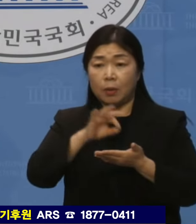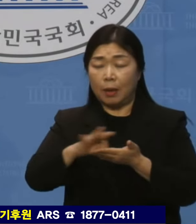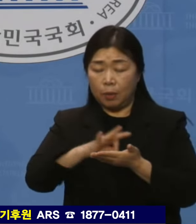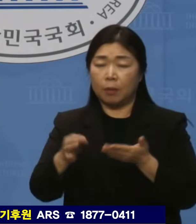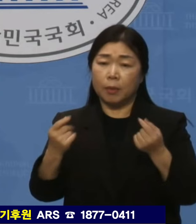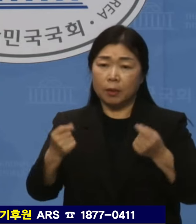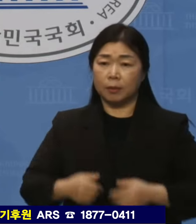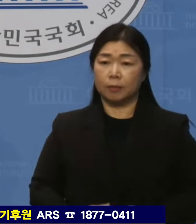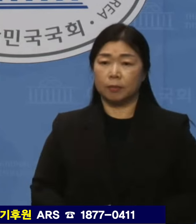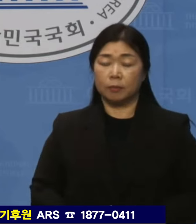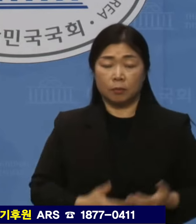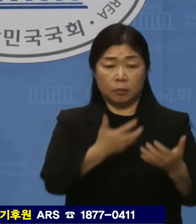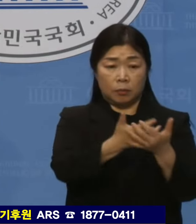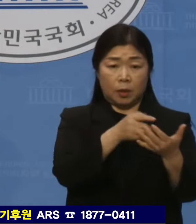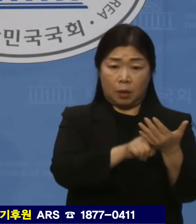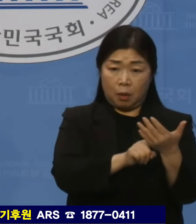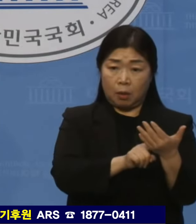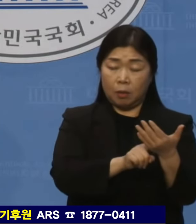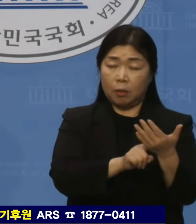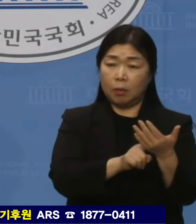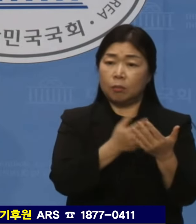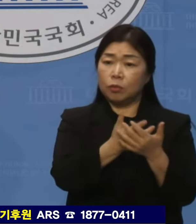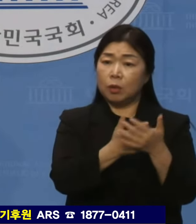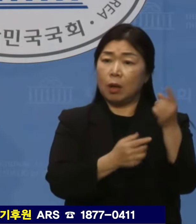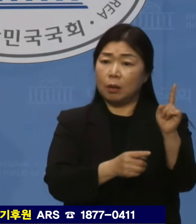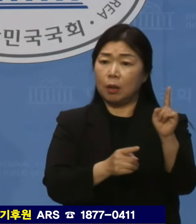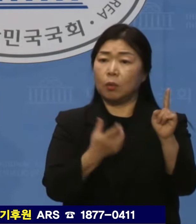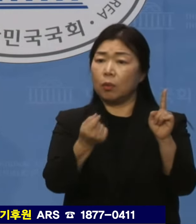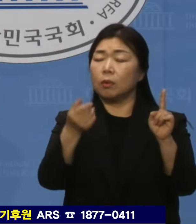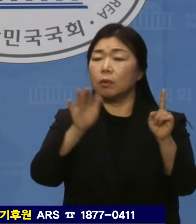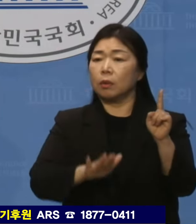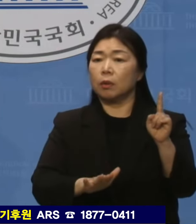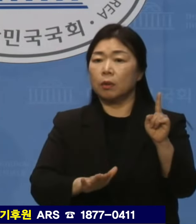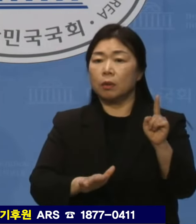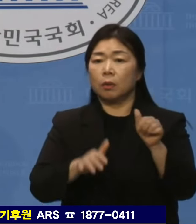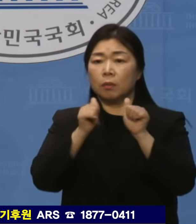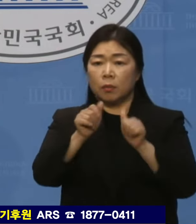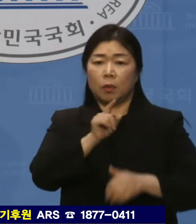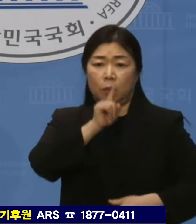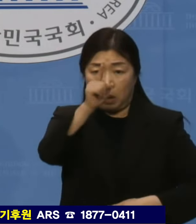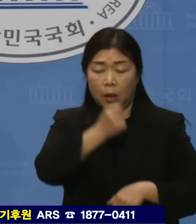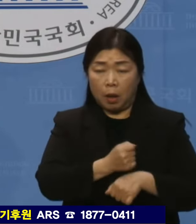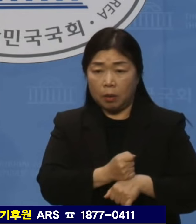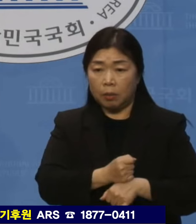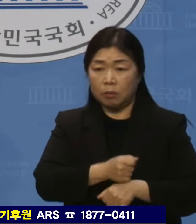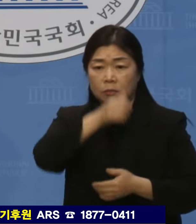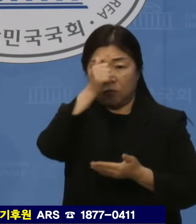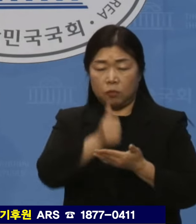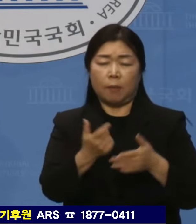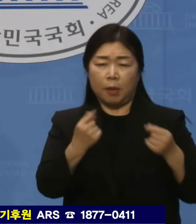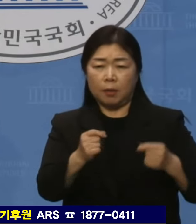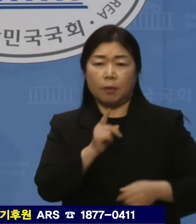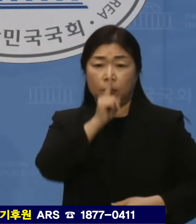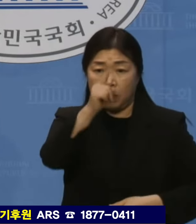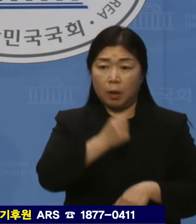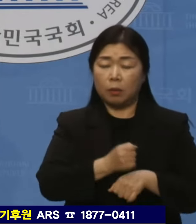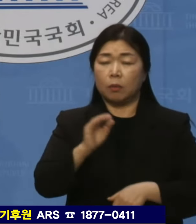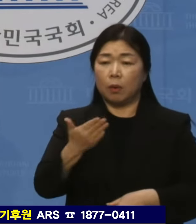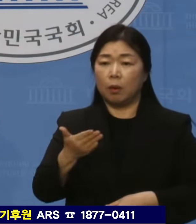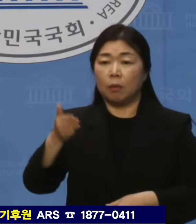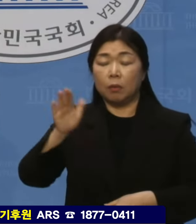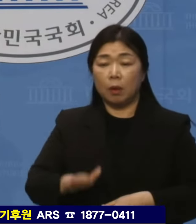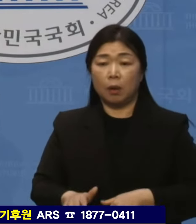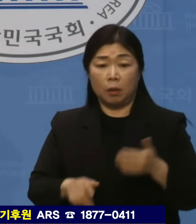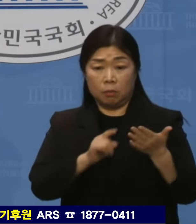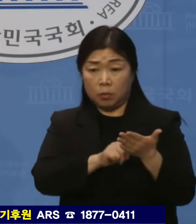어떻게 똑같은 자료가 기소의 근거가 되었다가 무혐의 처분의 근거가 됩니까?